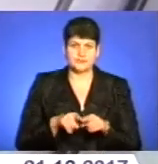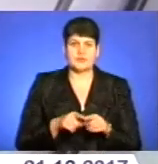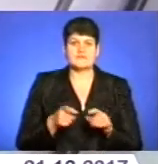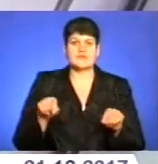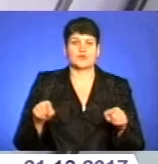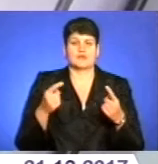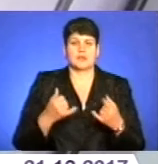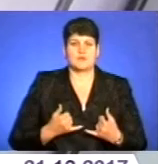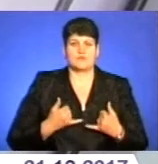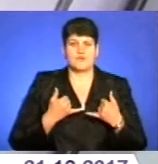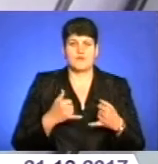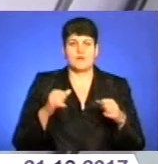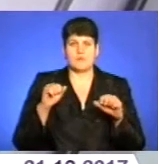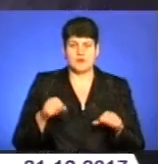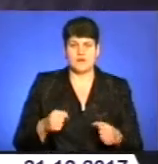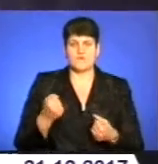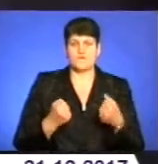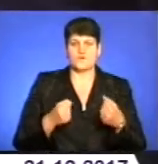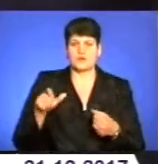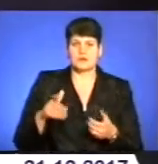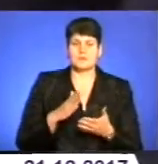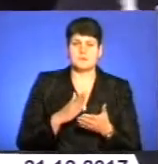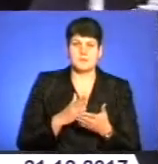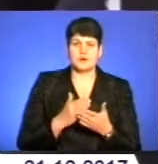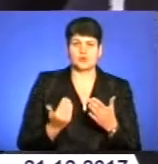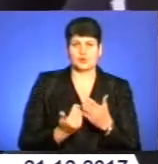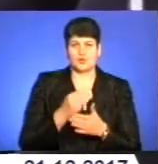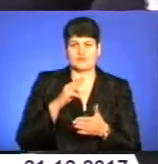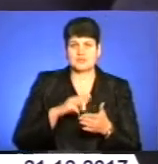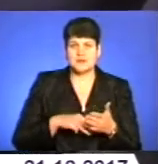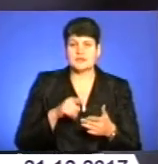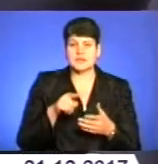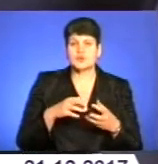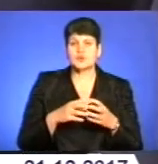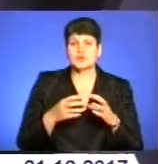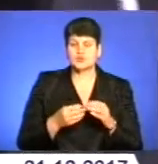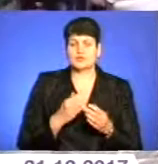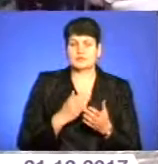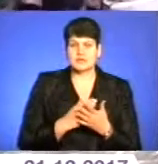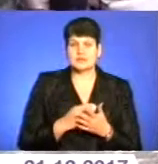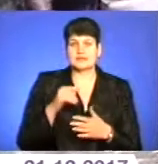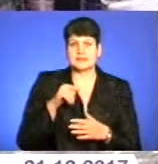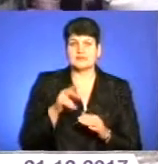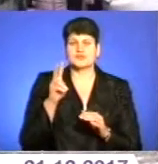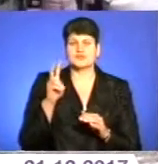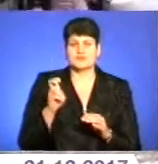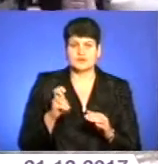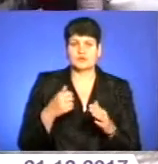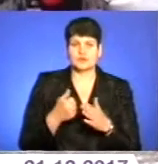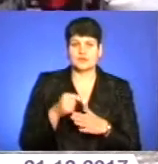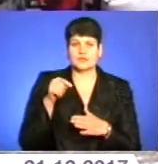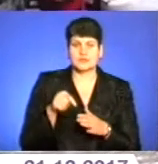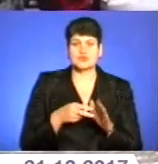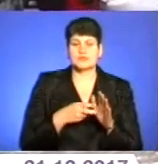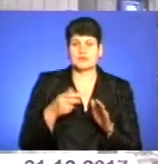прав водіїв з обмеженими фізичними можливостями мають нові штрафи. Нині їх сума коливається в межах від 1200 до 1700